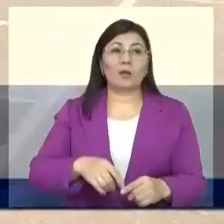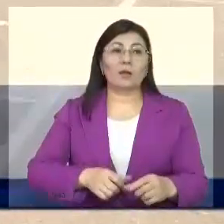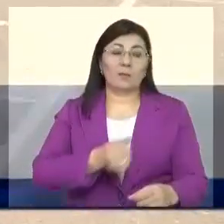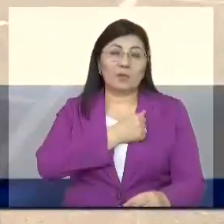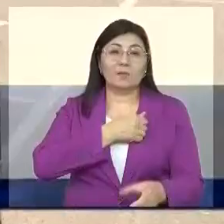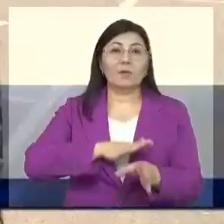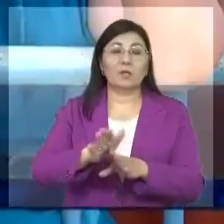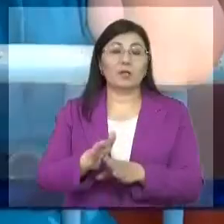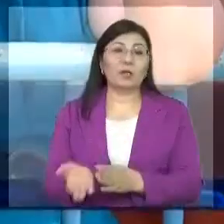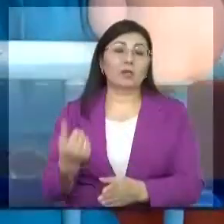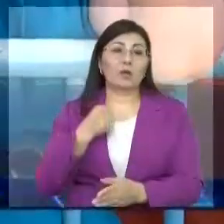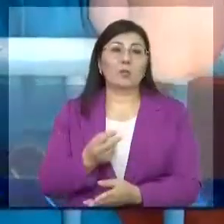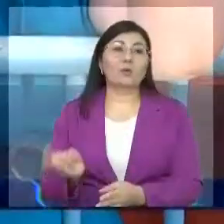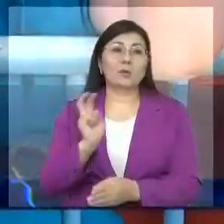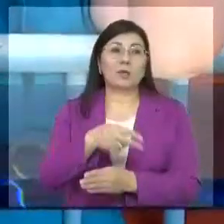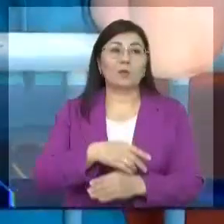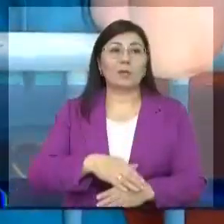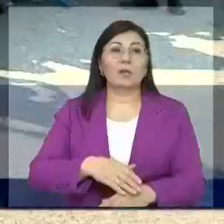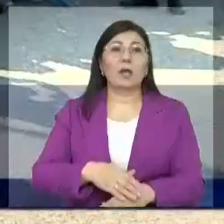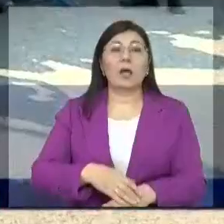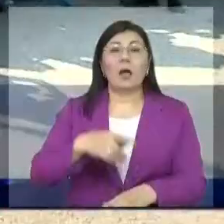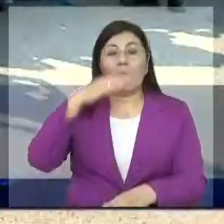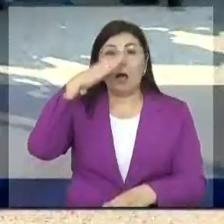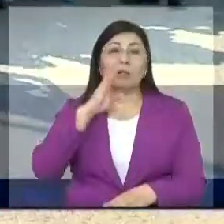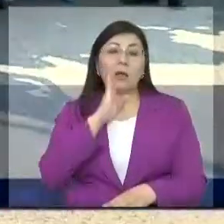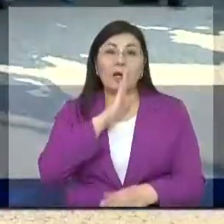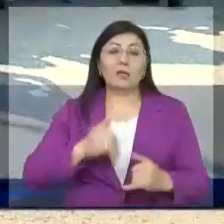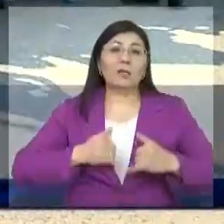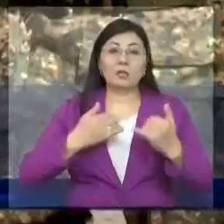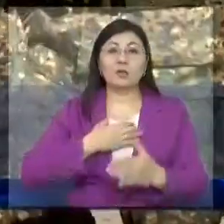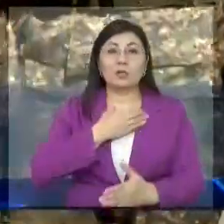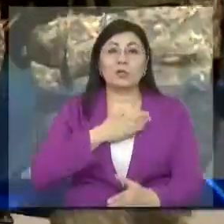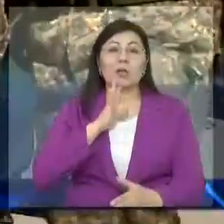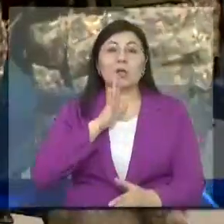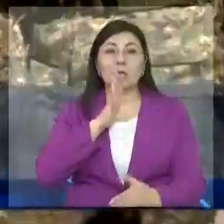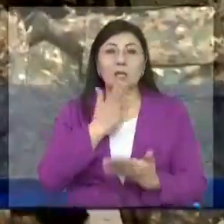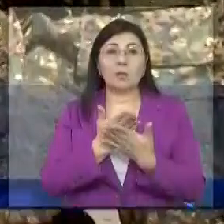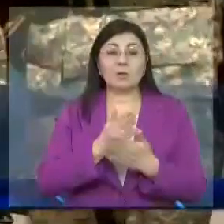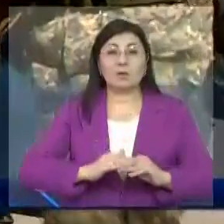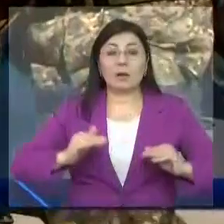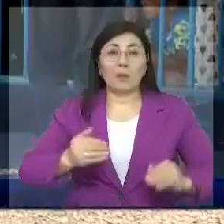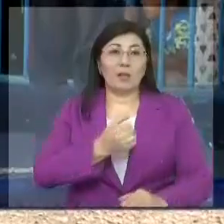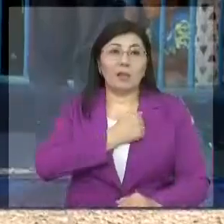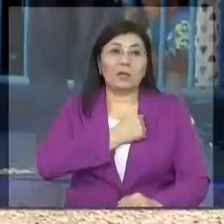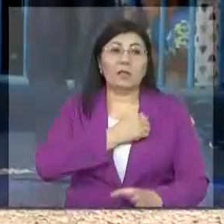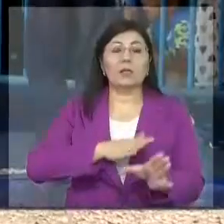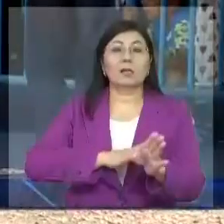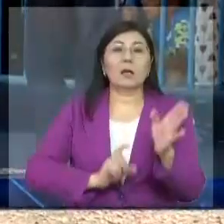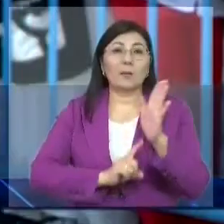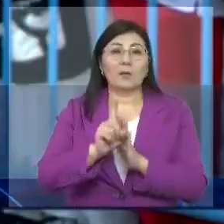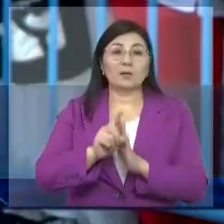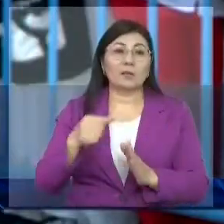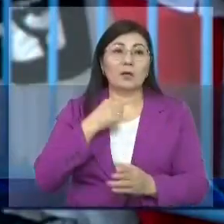мен де міндеттімін деп ойлаймын. Ата-аналар үшін де ерекше толқынысты сәтке толы. Балаларының әскери өмірге қадам басқанына куә